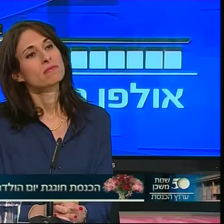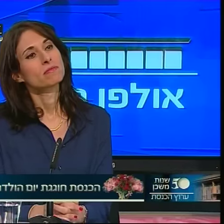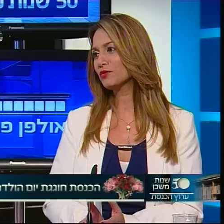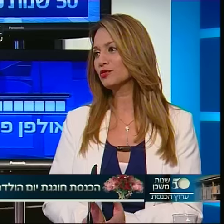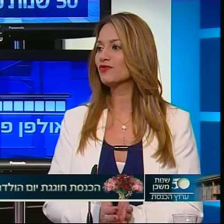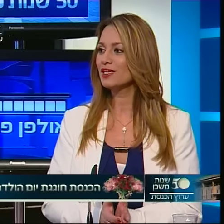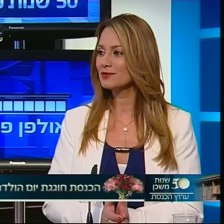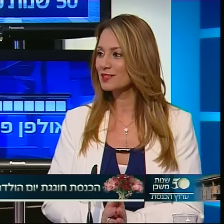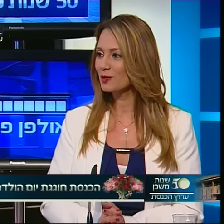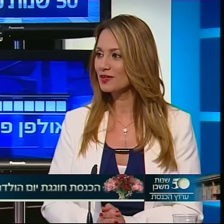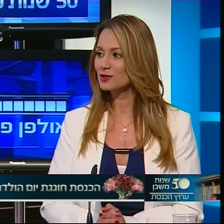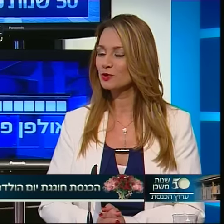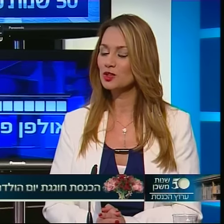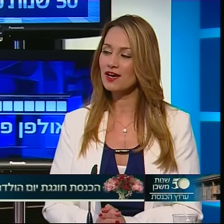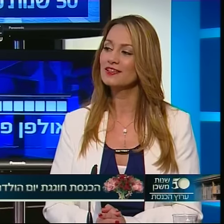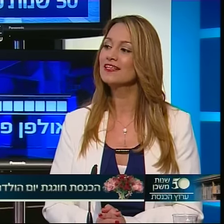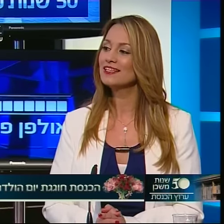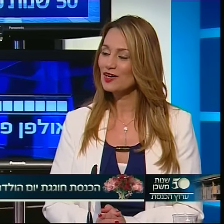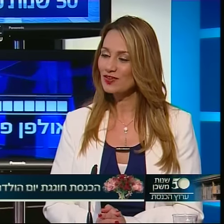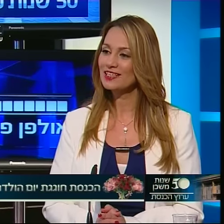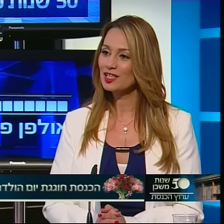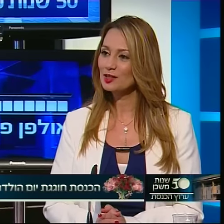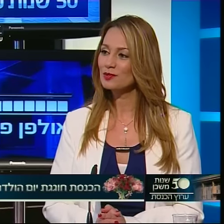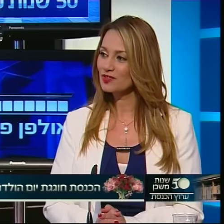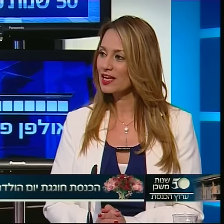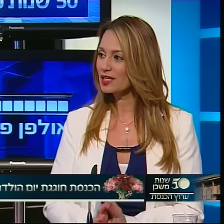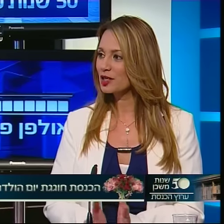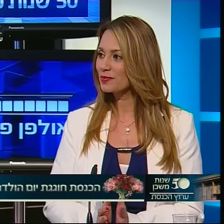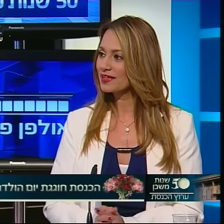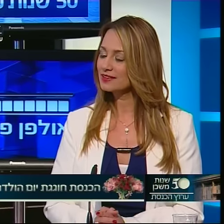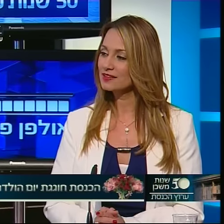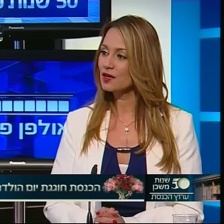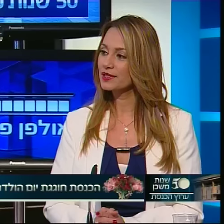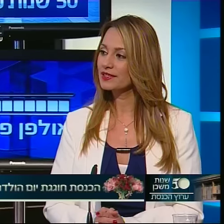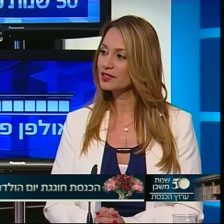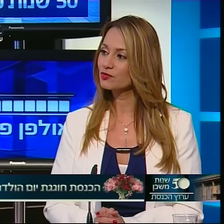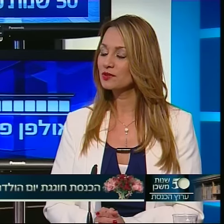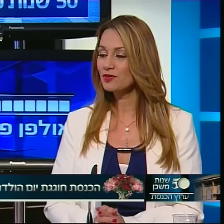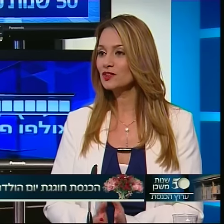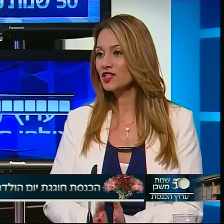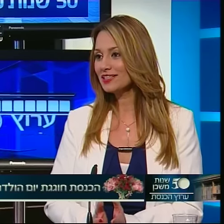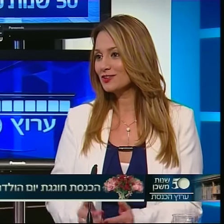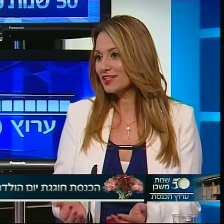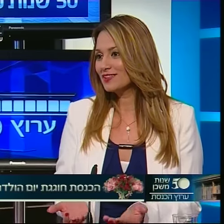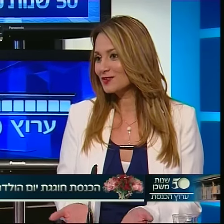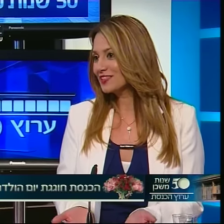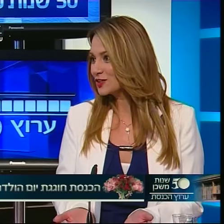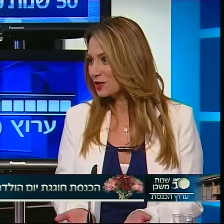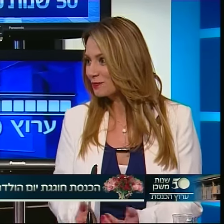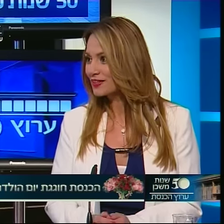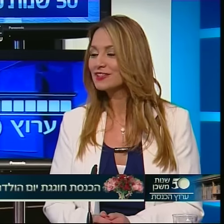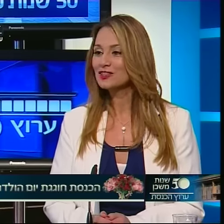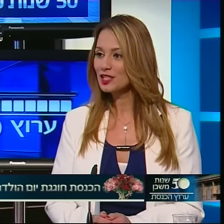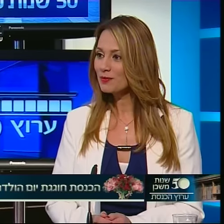אוי, עשינו עבודה כל כך טובה, למה זה לא תוקשר? אבל אני מבינה בהחלט את המחירים, ואני מקווה שאני, את יודעת, אני עוד